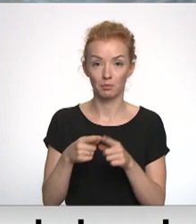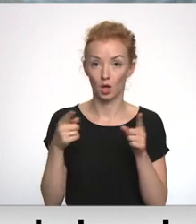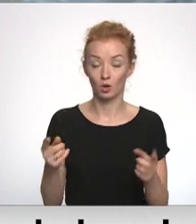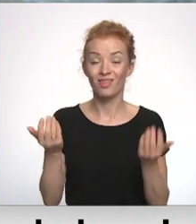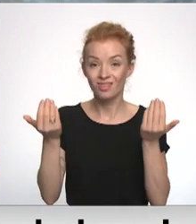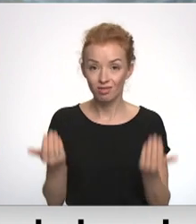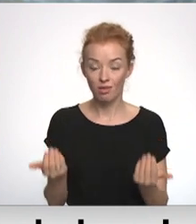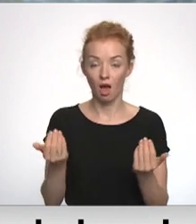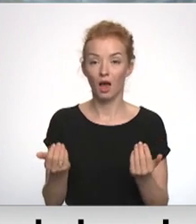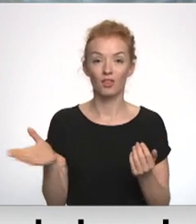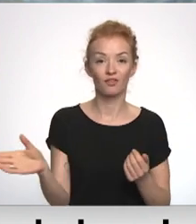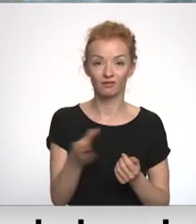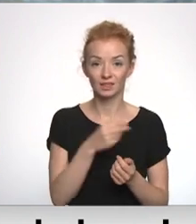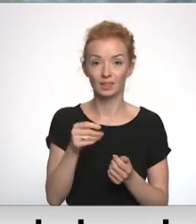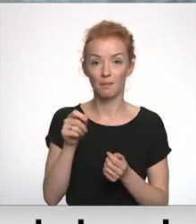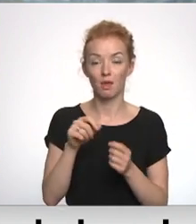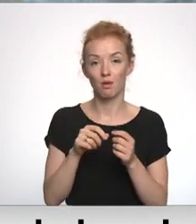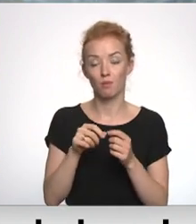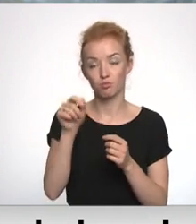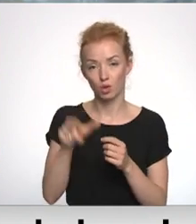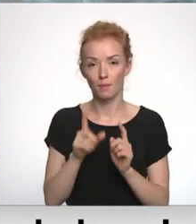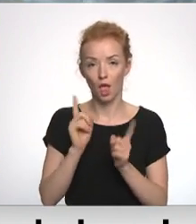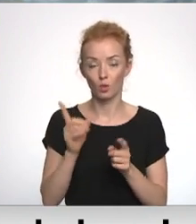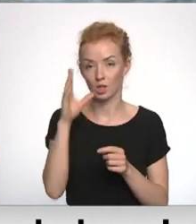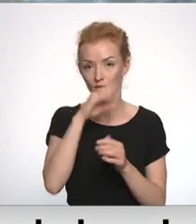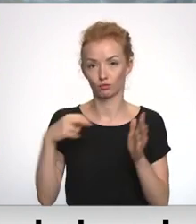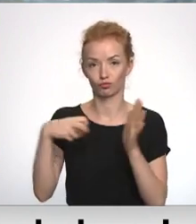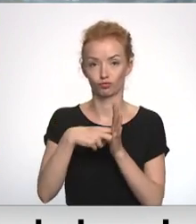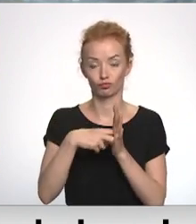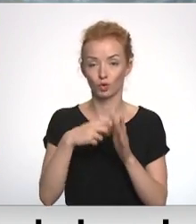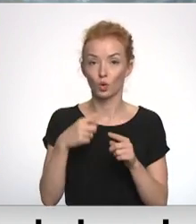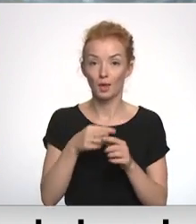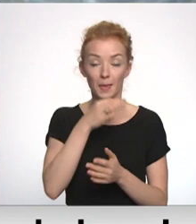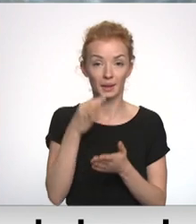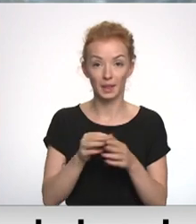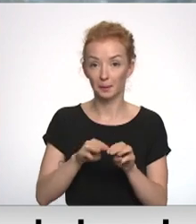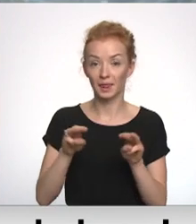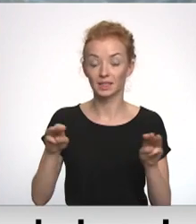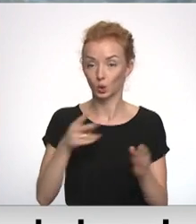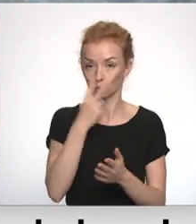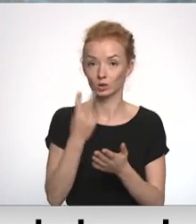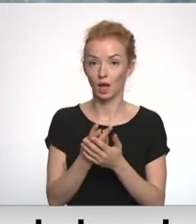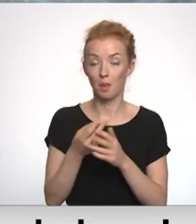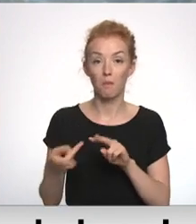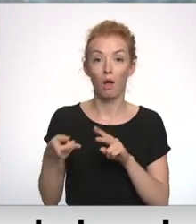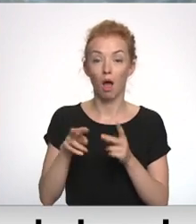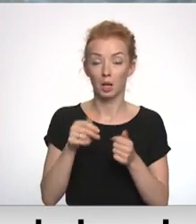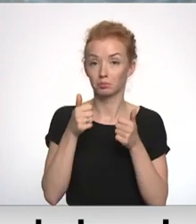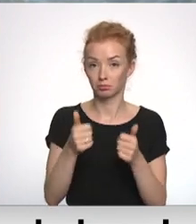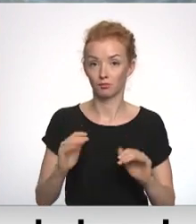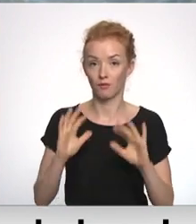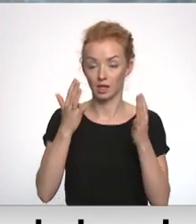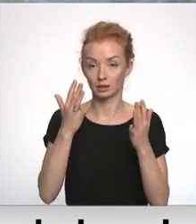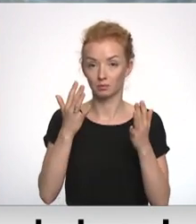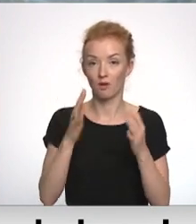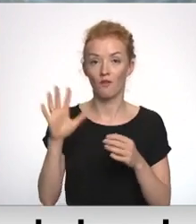iepakojumiem, kas iekļauti sistēmā, ir jābūt ar depozīta zīmi. Atbildīgajā ministrijā uzskata, ka pāreja bijusi veiksmīga. Valsts